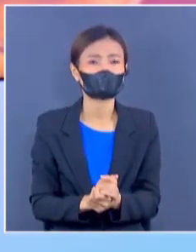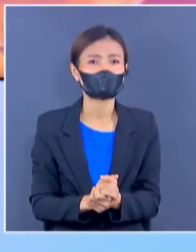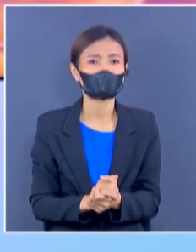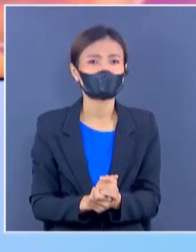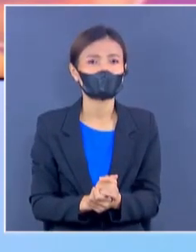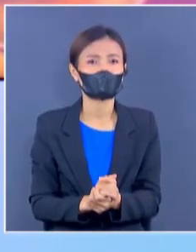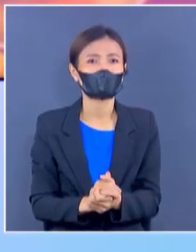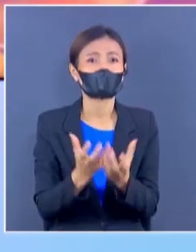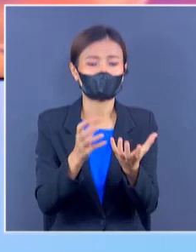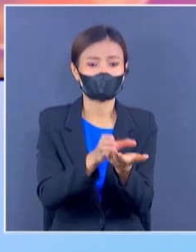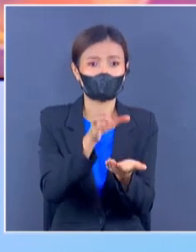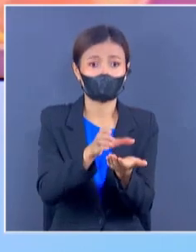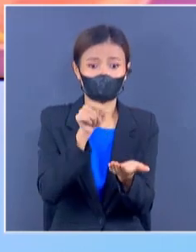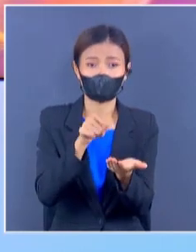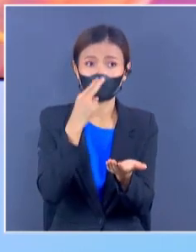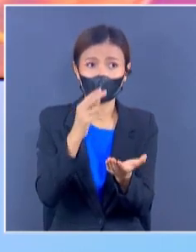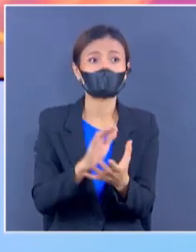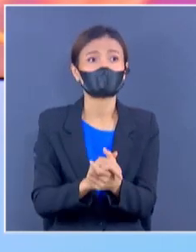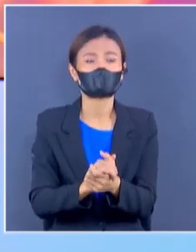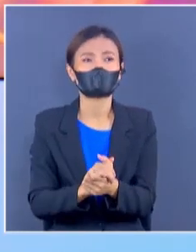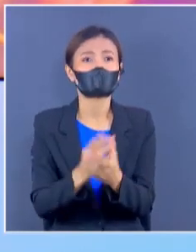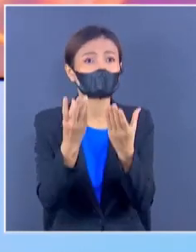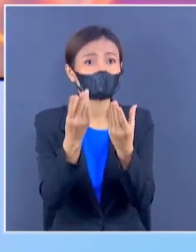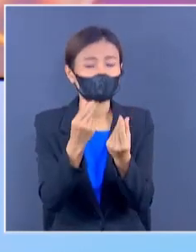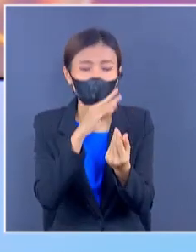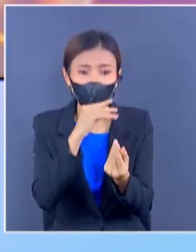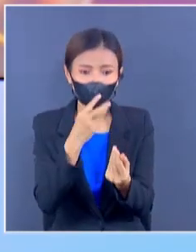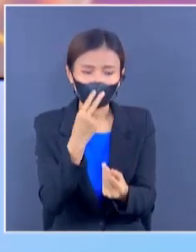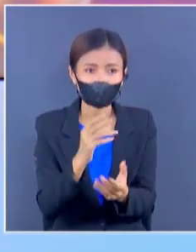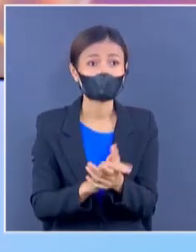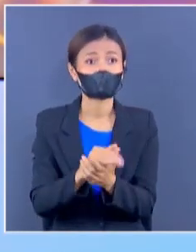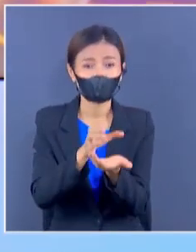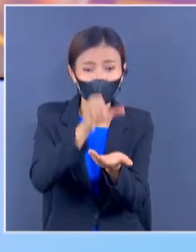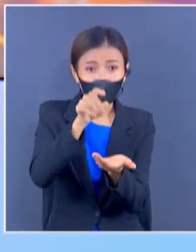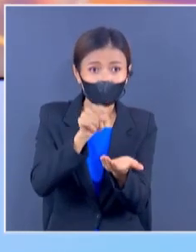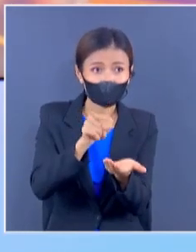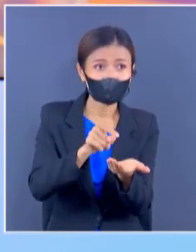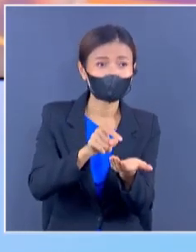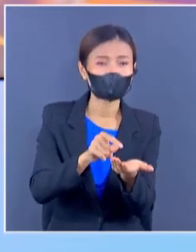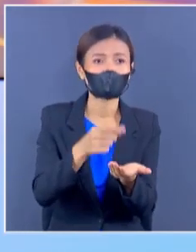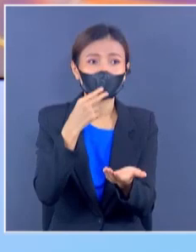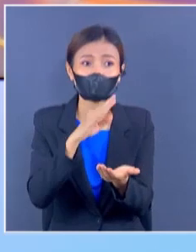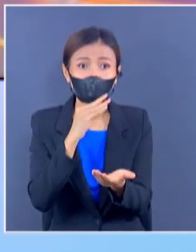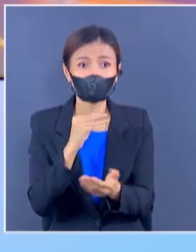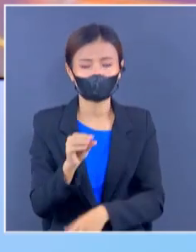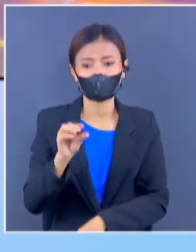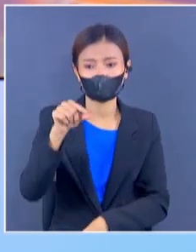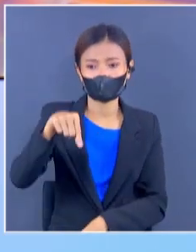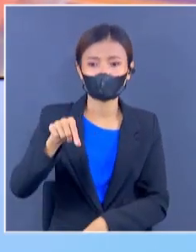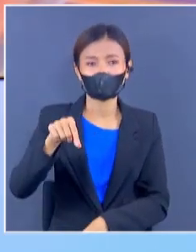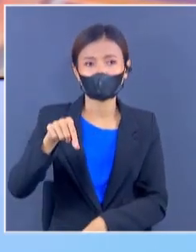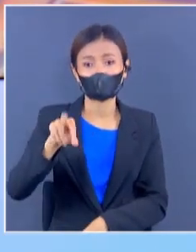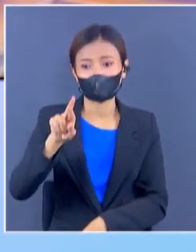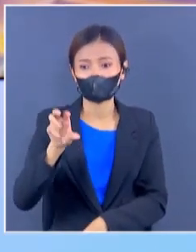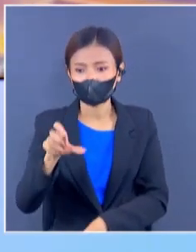คมเปญอาบาลอนถอดรหัสละ5ล้านนะคะเพียงคุณผู้ชมนะคะสแกน QR code ที่ขึ้นอยู่ที่หน้าจอนี้ลงทะเบียนได้ฟรี1